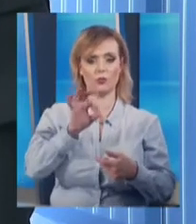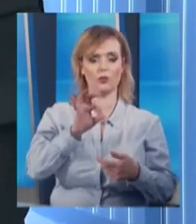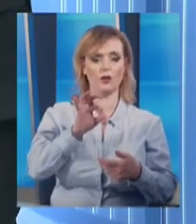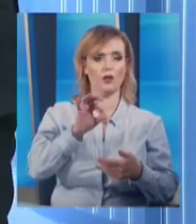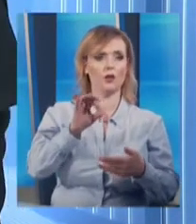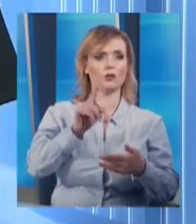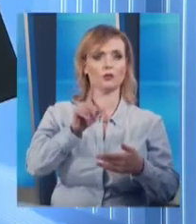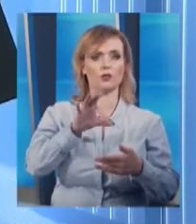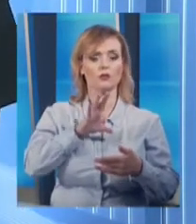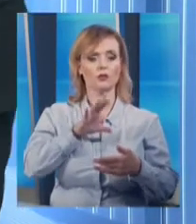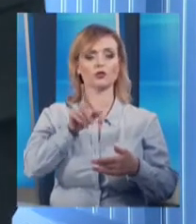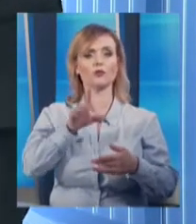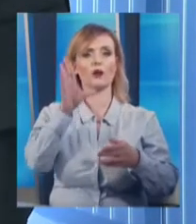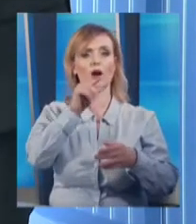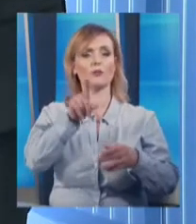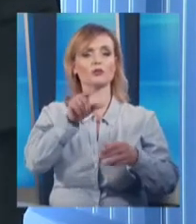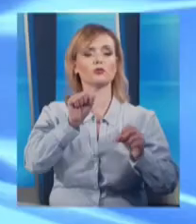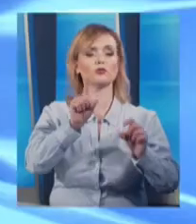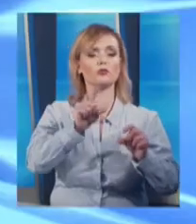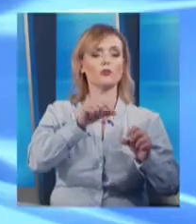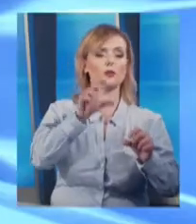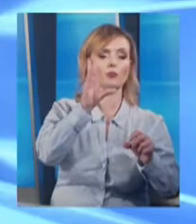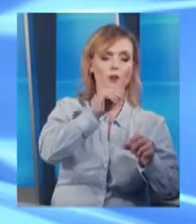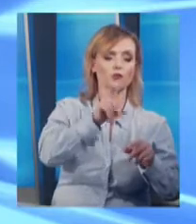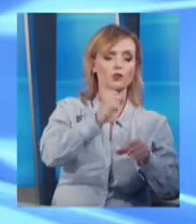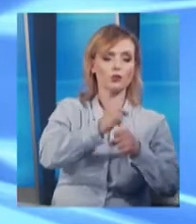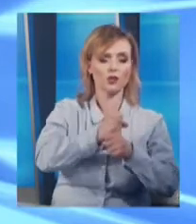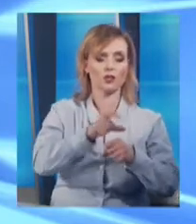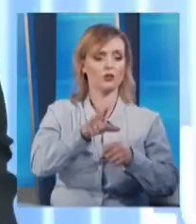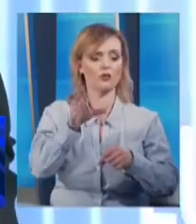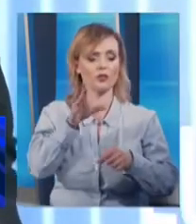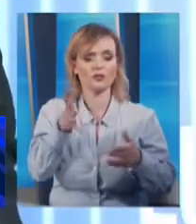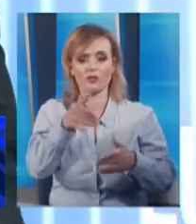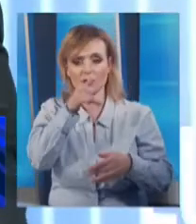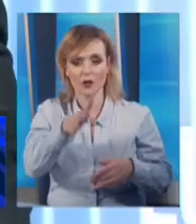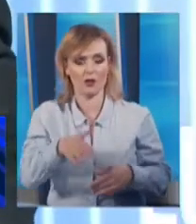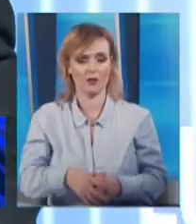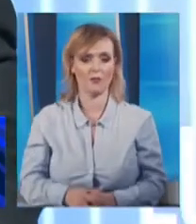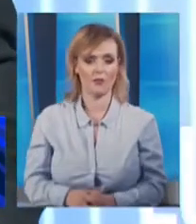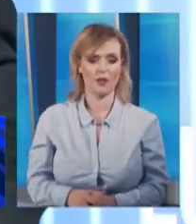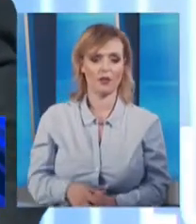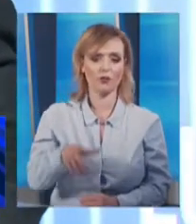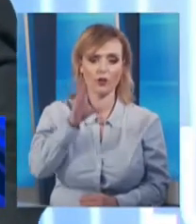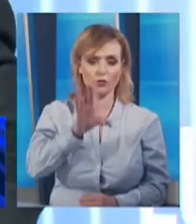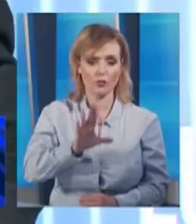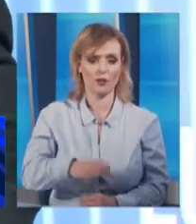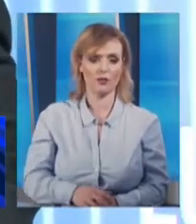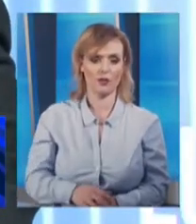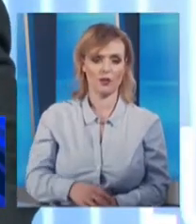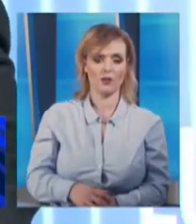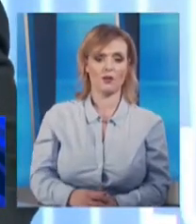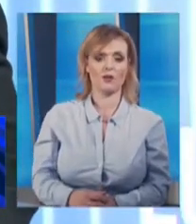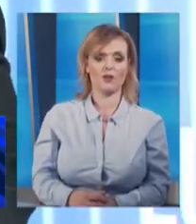capturat. Da? Ce ați fi putut să faceți, dar nu ați făcut. Pot intra în amănunte, dar cel mai corect ar fi să spun că am fi dus la bun